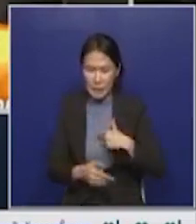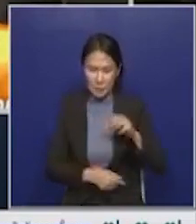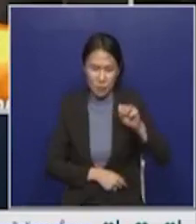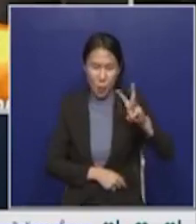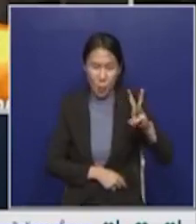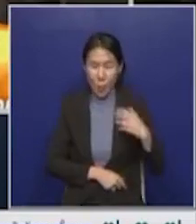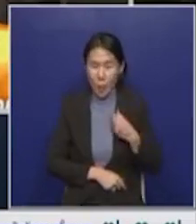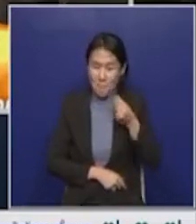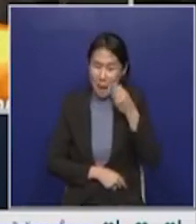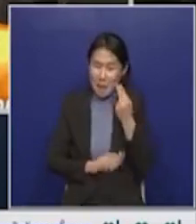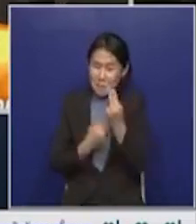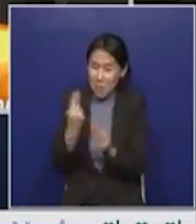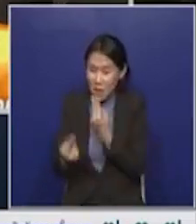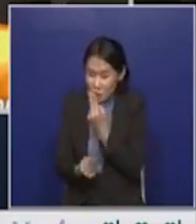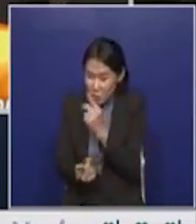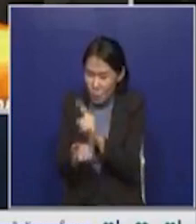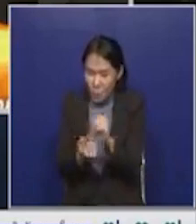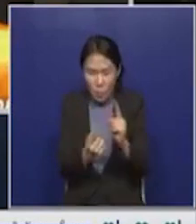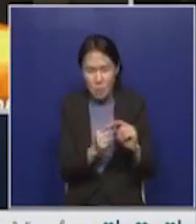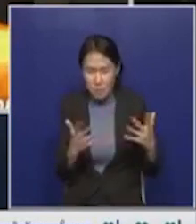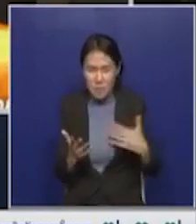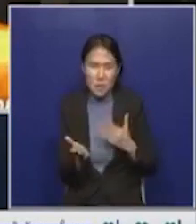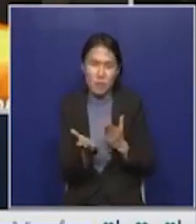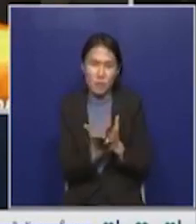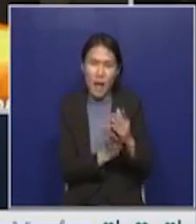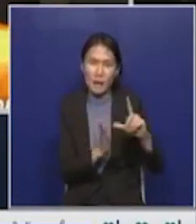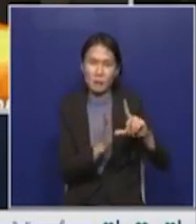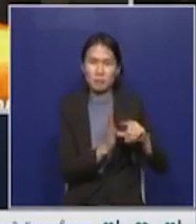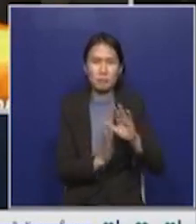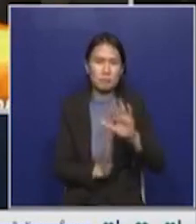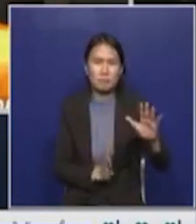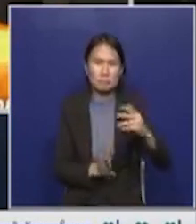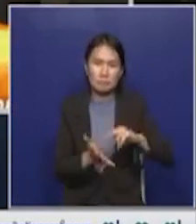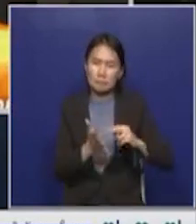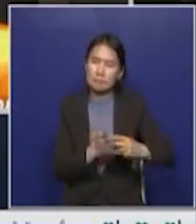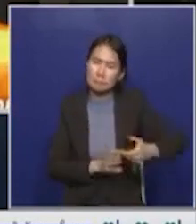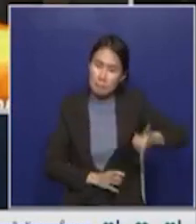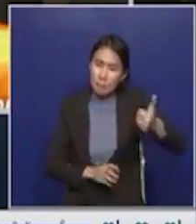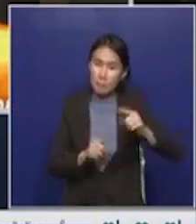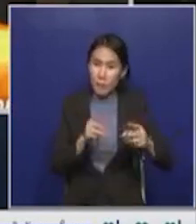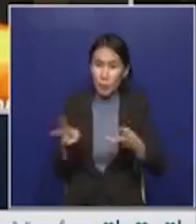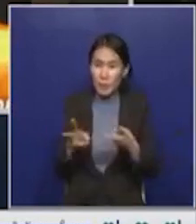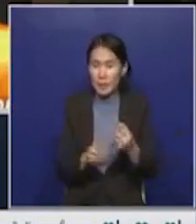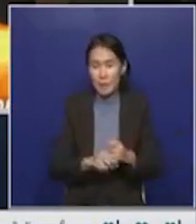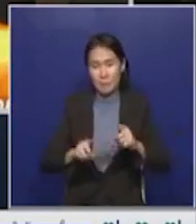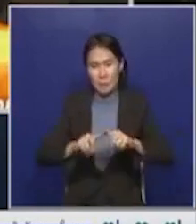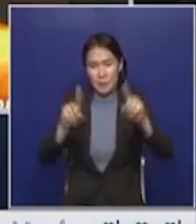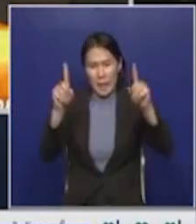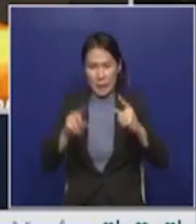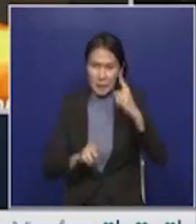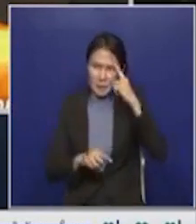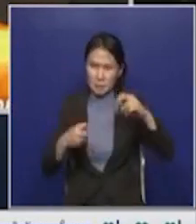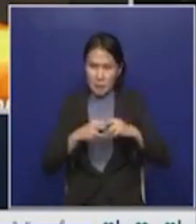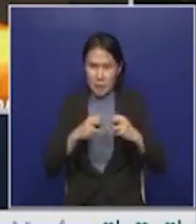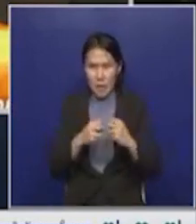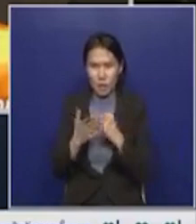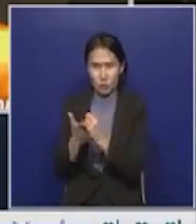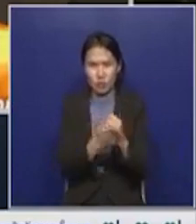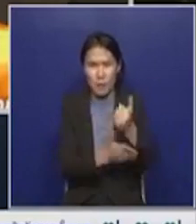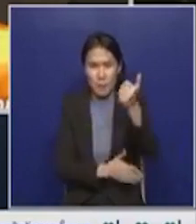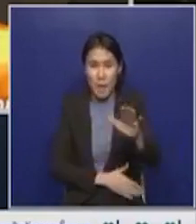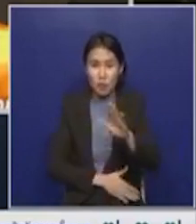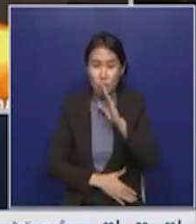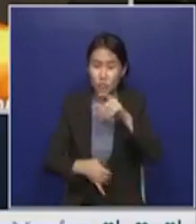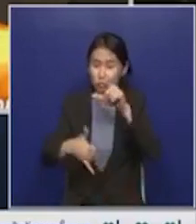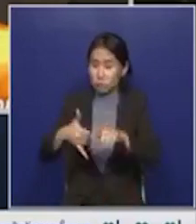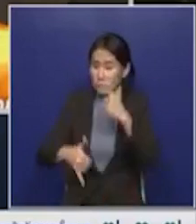ทราบนะครับถ้าเธอเคยคุยกับทางฝ่ายคอยช-ชมันก็ได้นะครับแต่ว่าในหลักการยังไม่ใช่ไม่สามารถแก้ปัญหาได้นะครับท่านมีความ